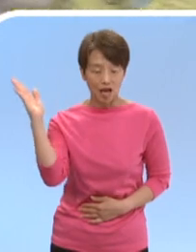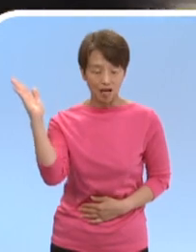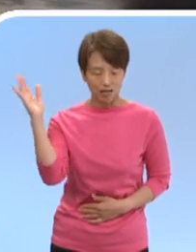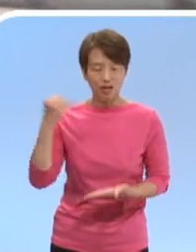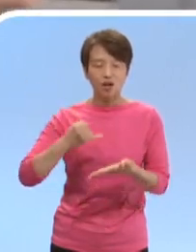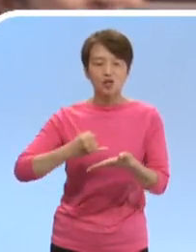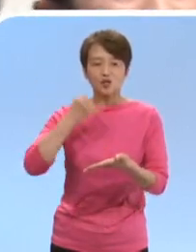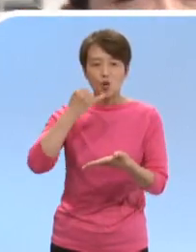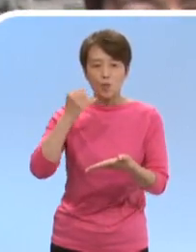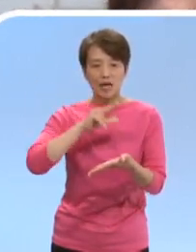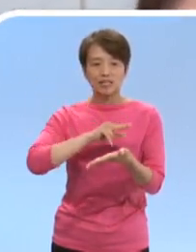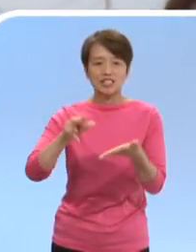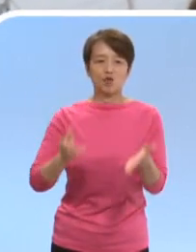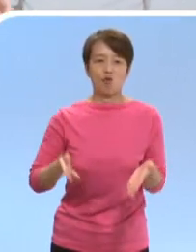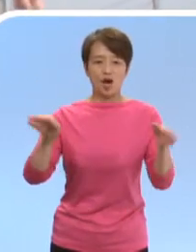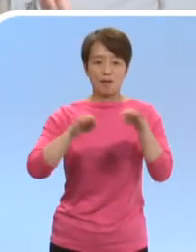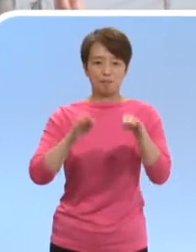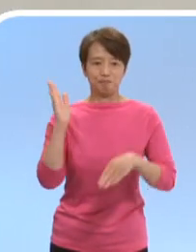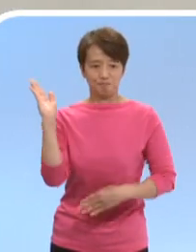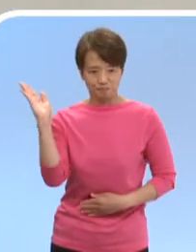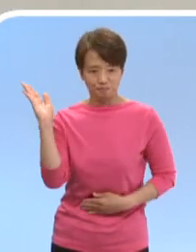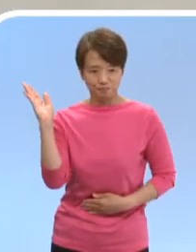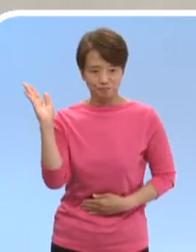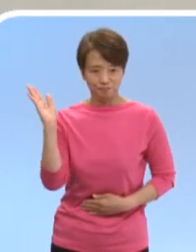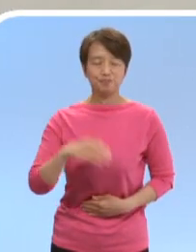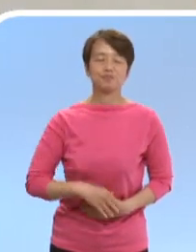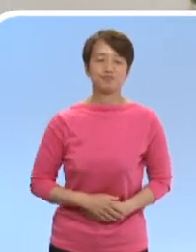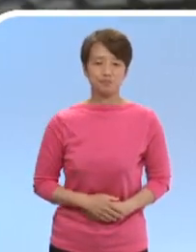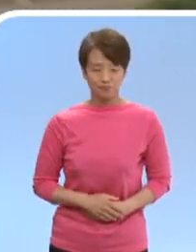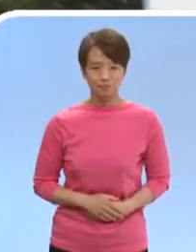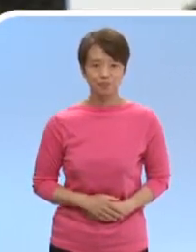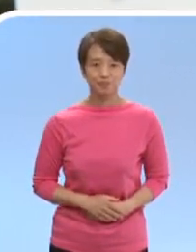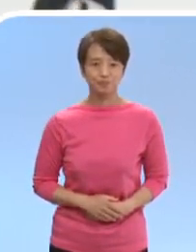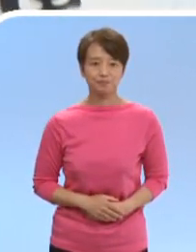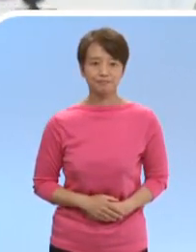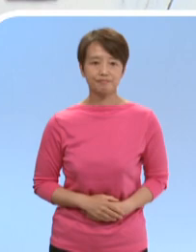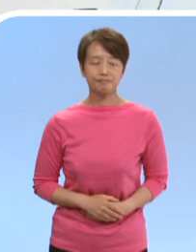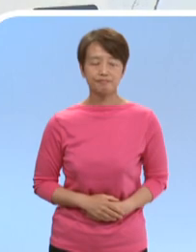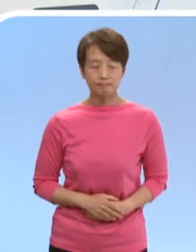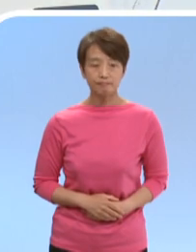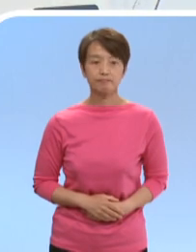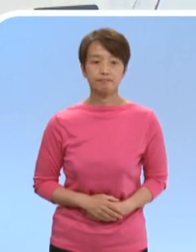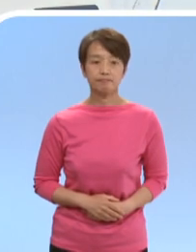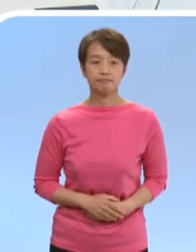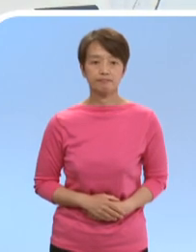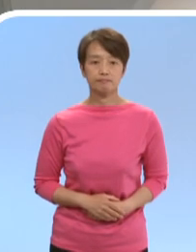は揖保乃糸のテーマ館であります揖保乃糸資料館そうめんの里です。 おう、